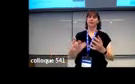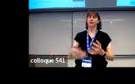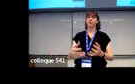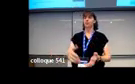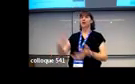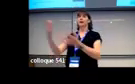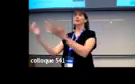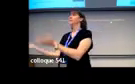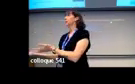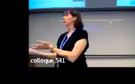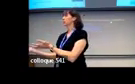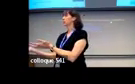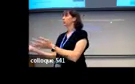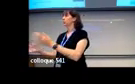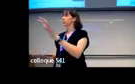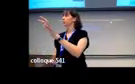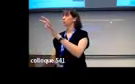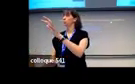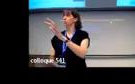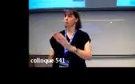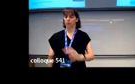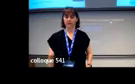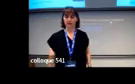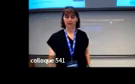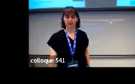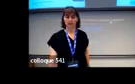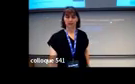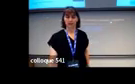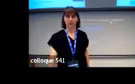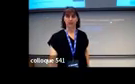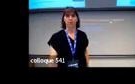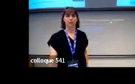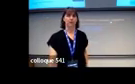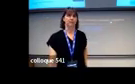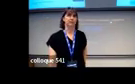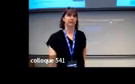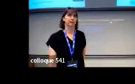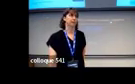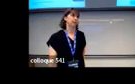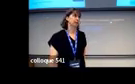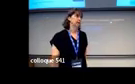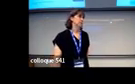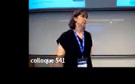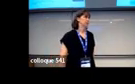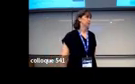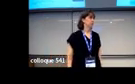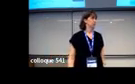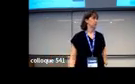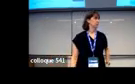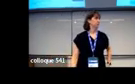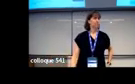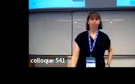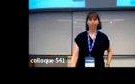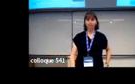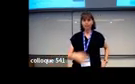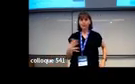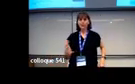mis en français, puis je la réexplique dans une vidéo en dessous, pour ceux et celles qui aimeraient ça vraiment mieux se faire expliquer ce type de